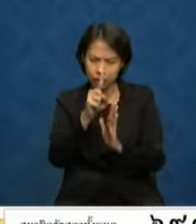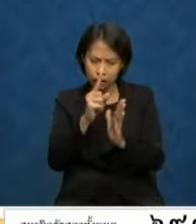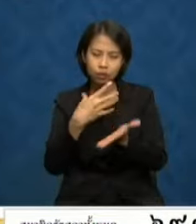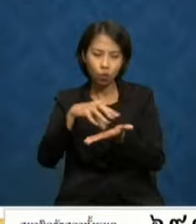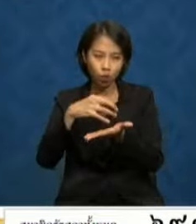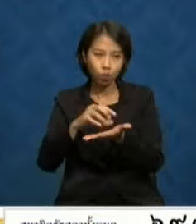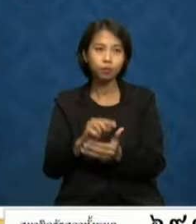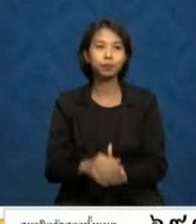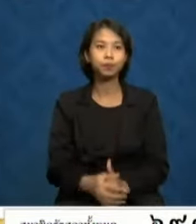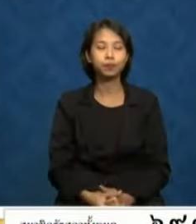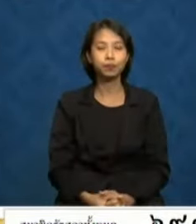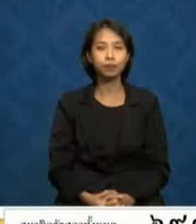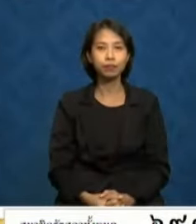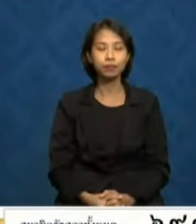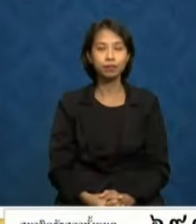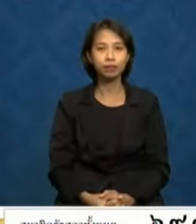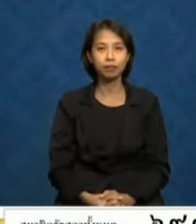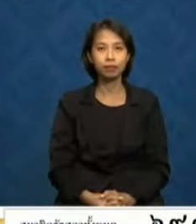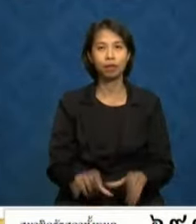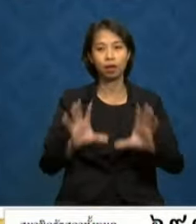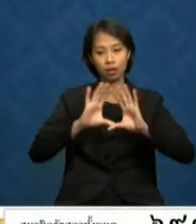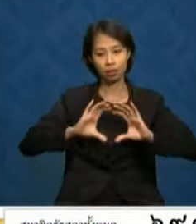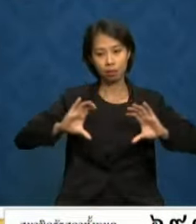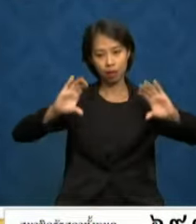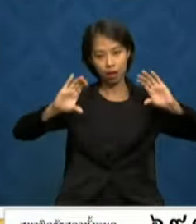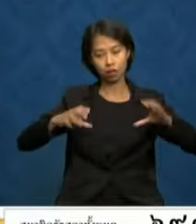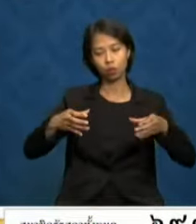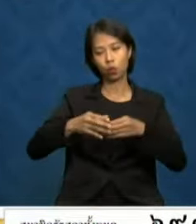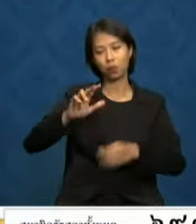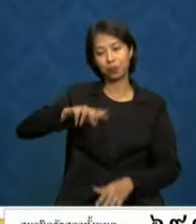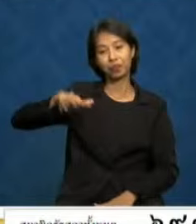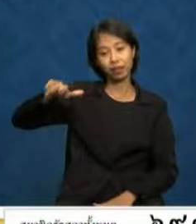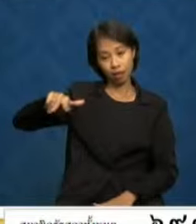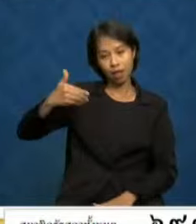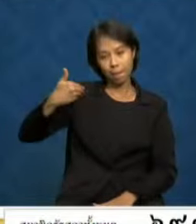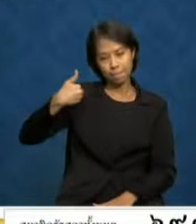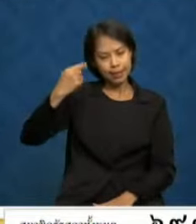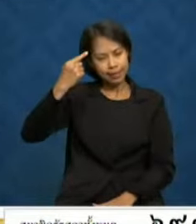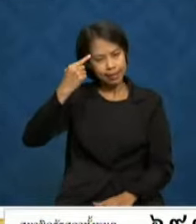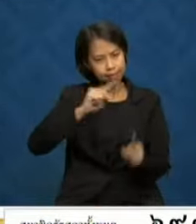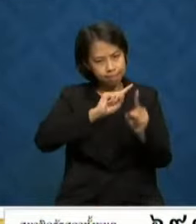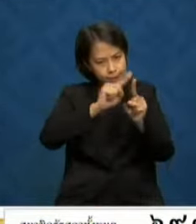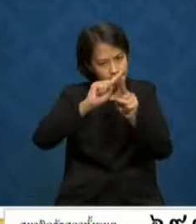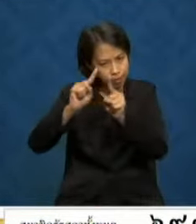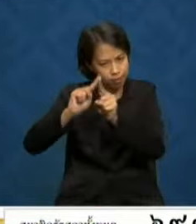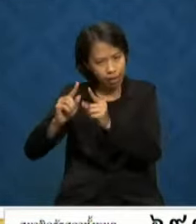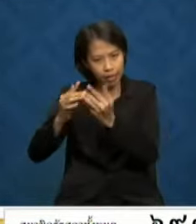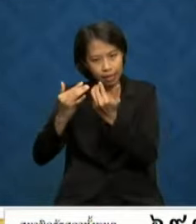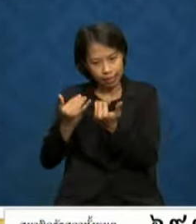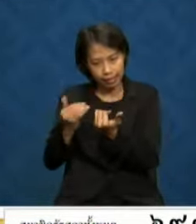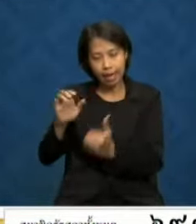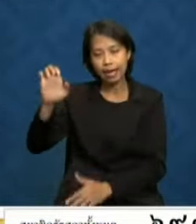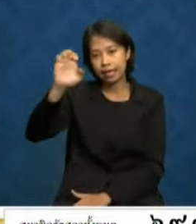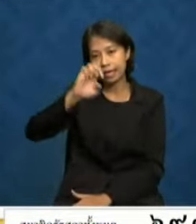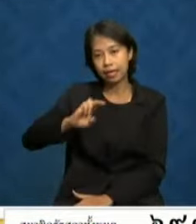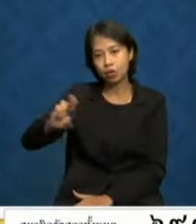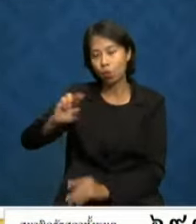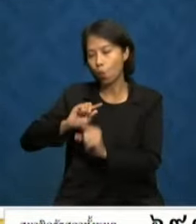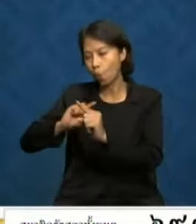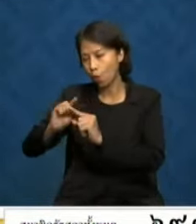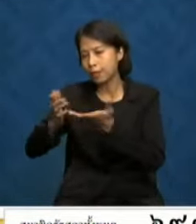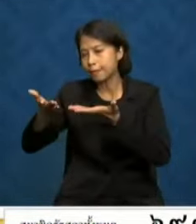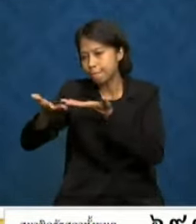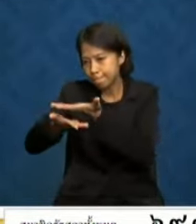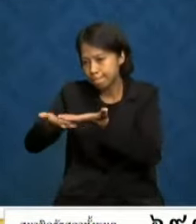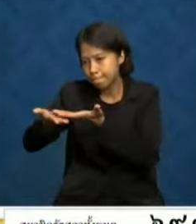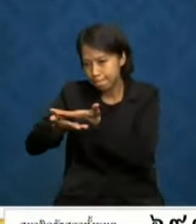านฮะรัฐบาลพรรคเพื่อไทยนี่มีแนวคิดหลายเรื่องการเจรจากับ EU เพื่อที่จะให้เรามีเชงเก้นวีซ่า